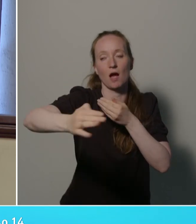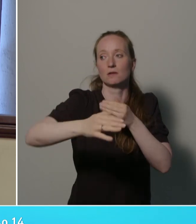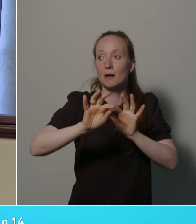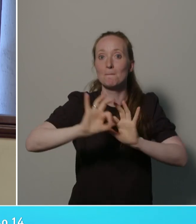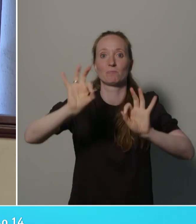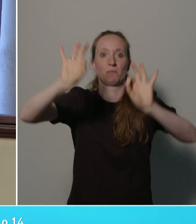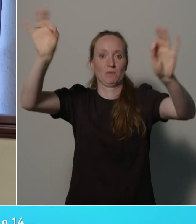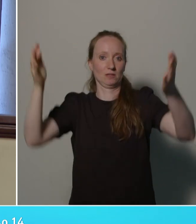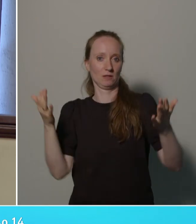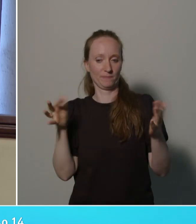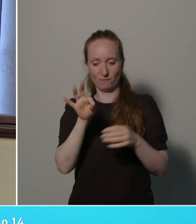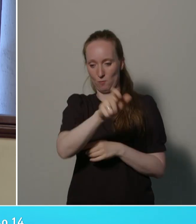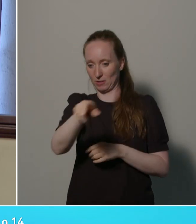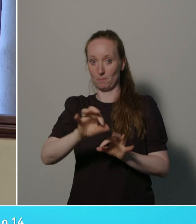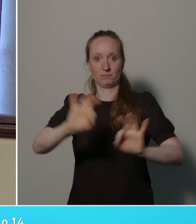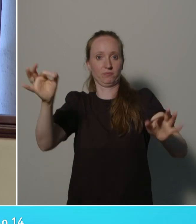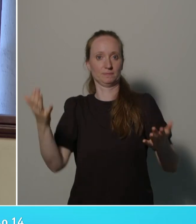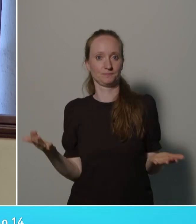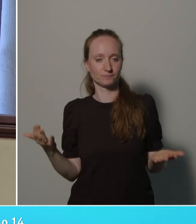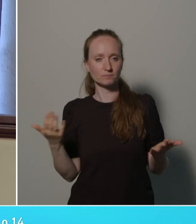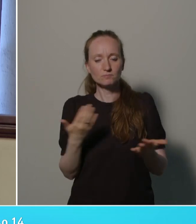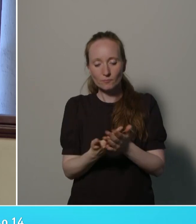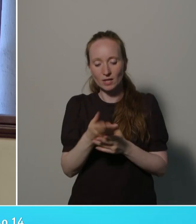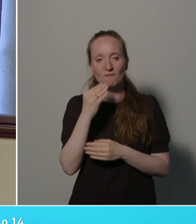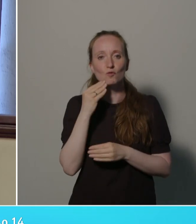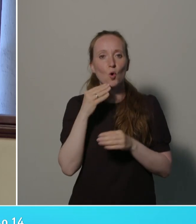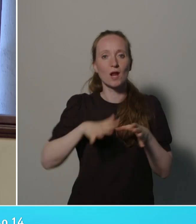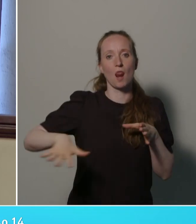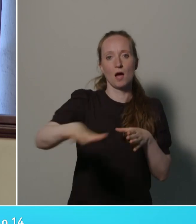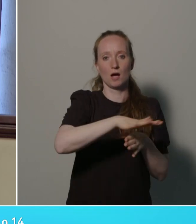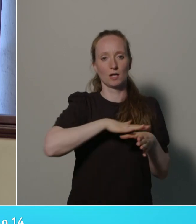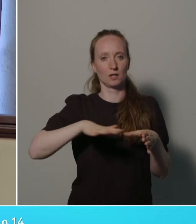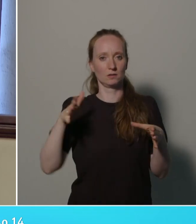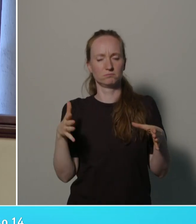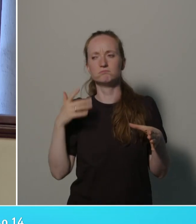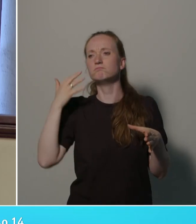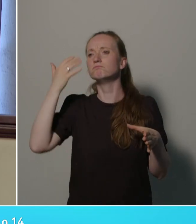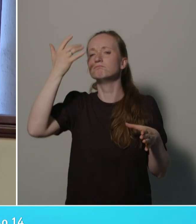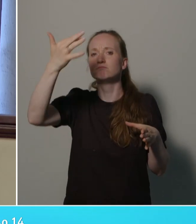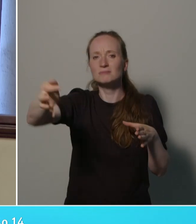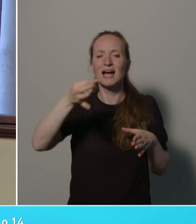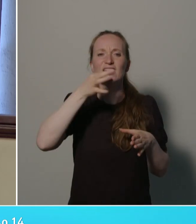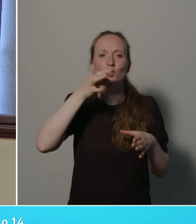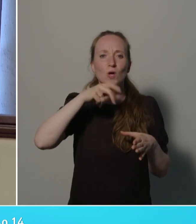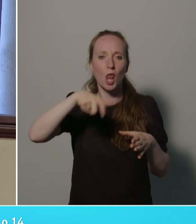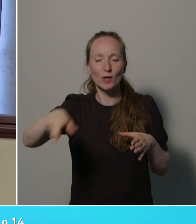noch erträglicher zu machen. In diese Wohnanlage werden junge Leute größtenteils Familien einziehen, die